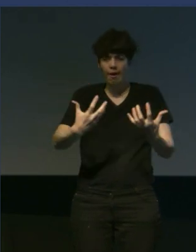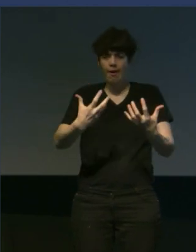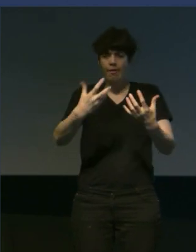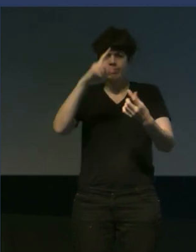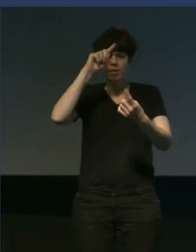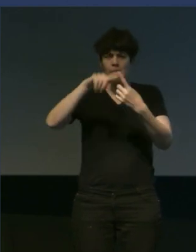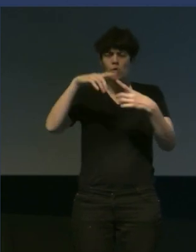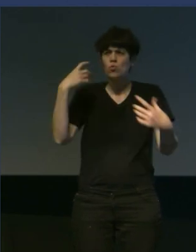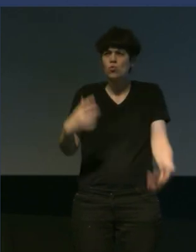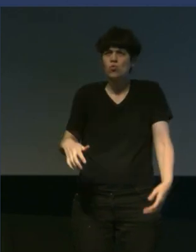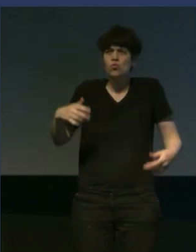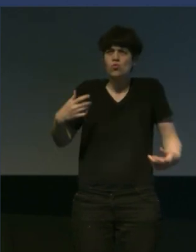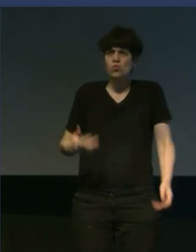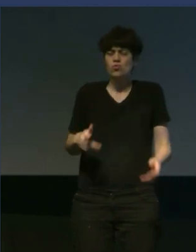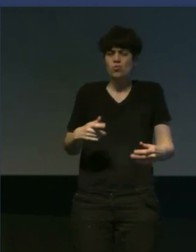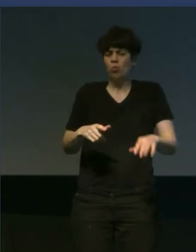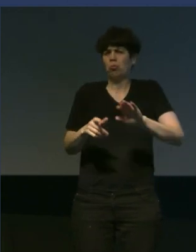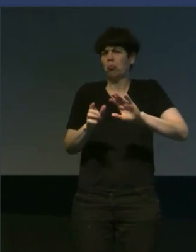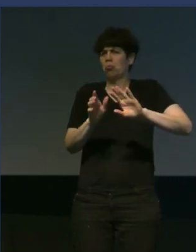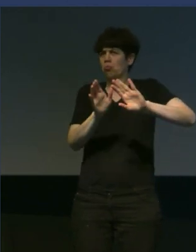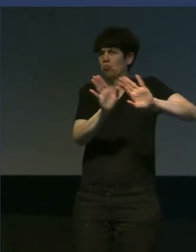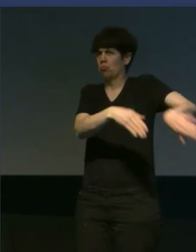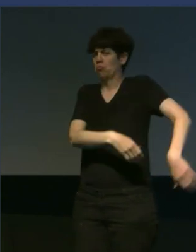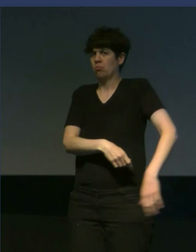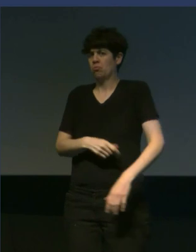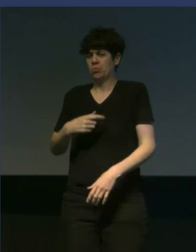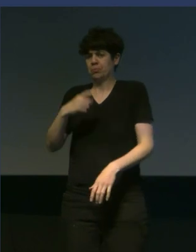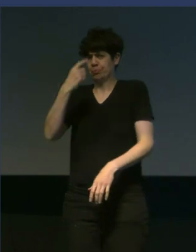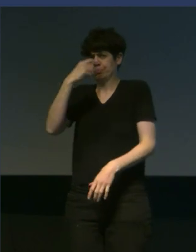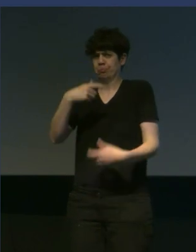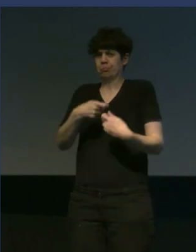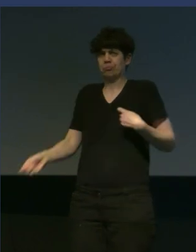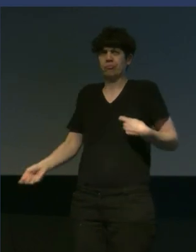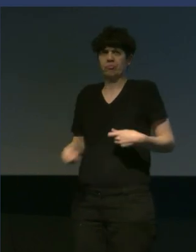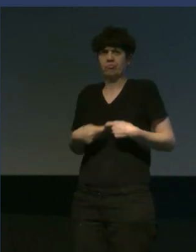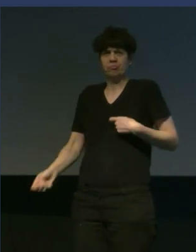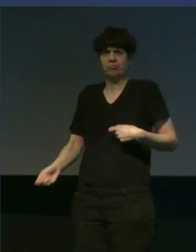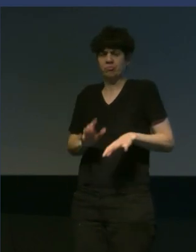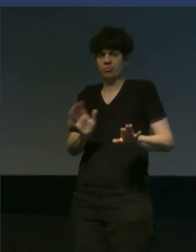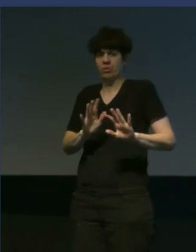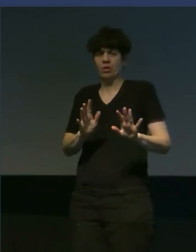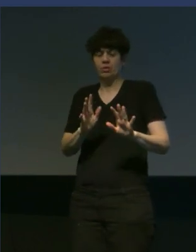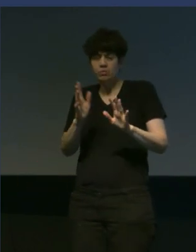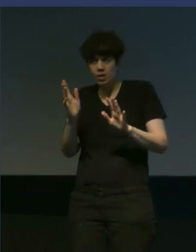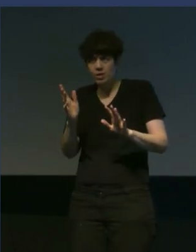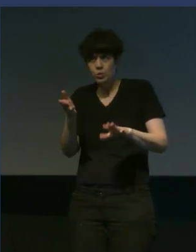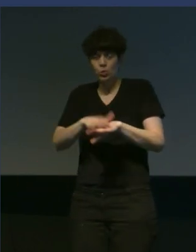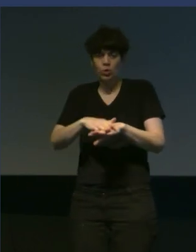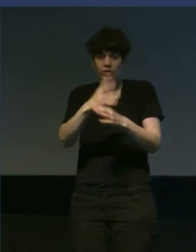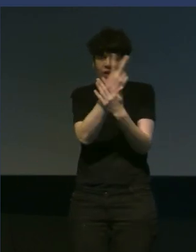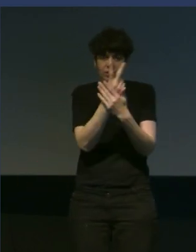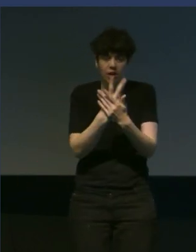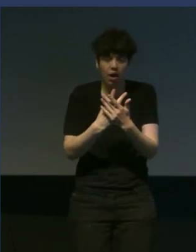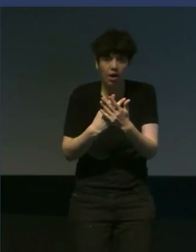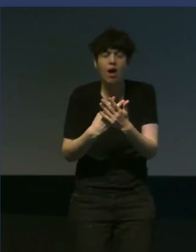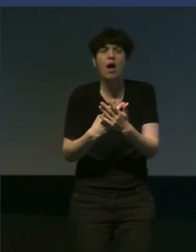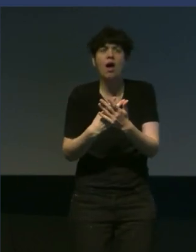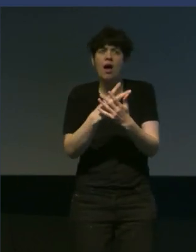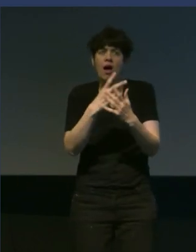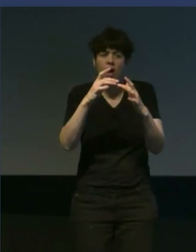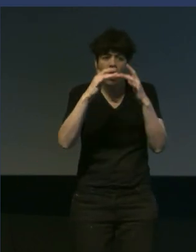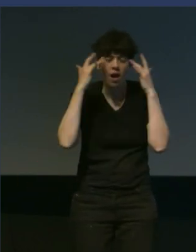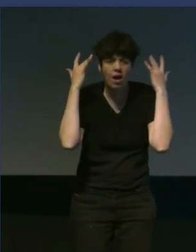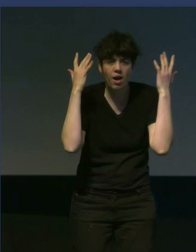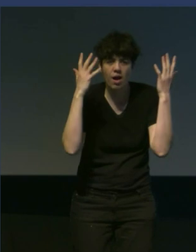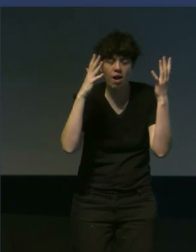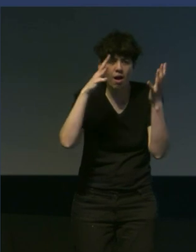sujets vers lesquels ils ne seraient pas forcément allés en disant, tiens, il y a des dessins, peut-être que je vais comprendre. C'est souvent le cas quand on fait des recherches sur le livre, on dit,